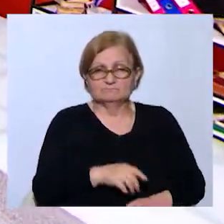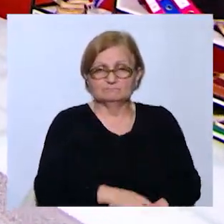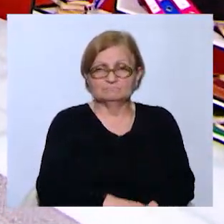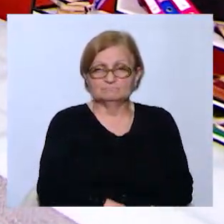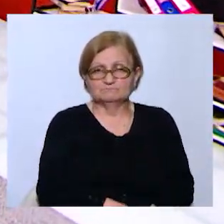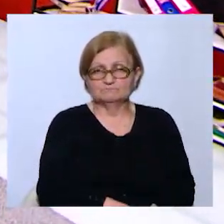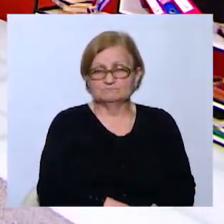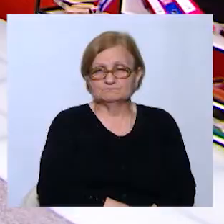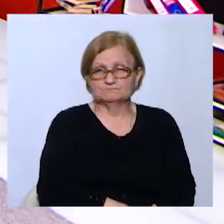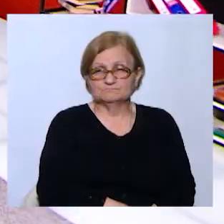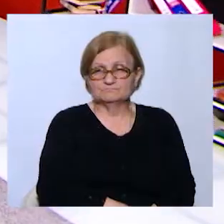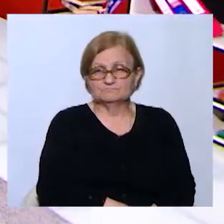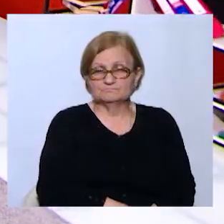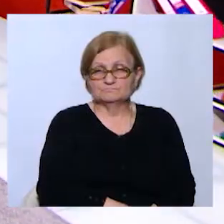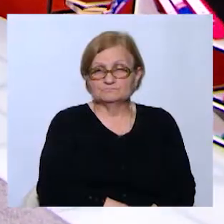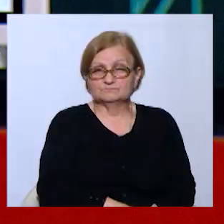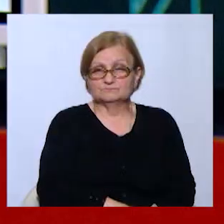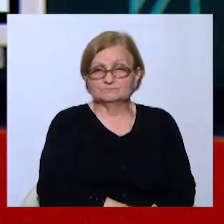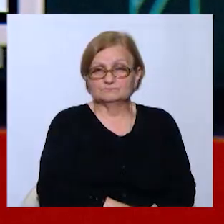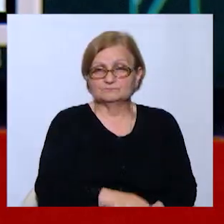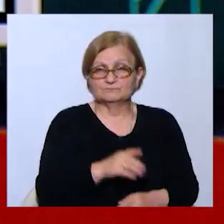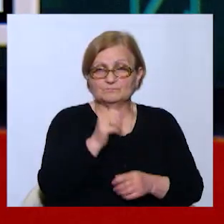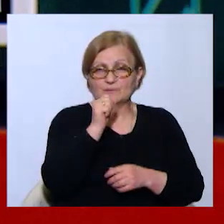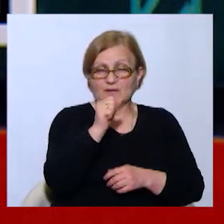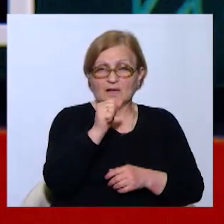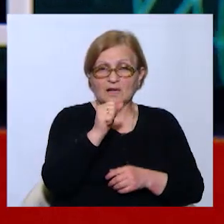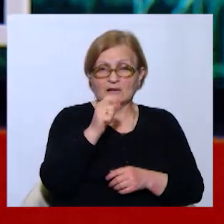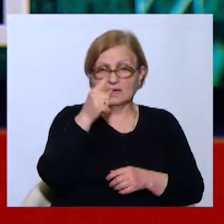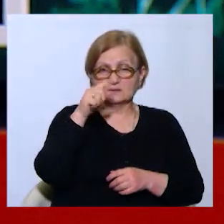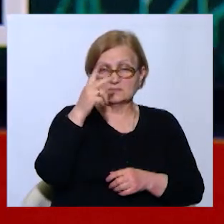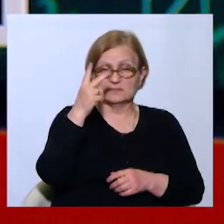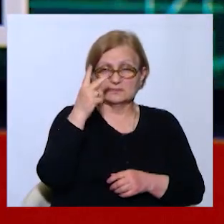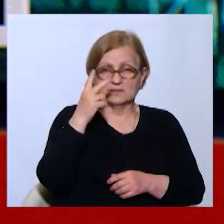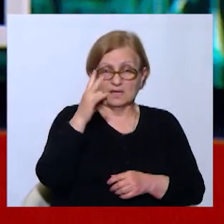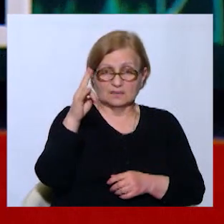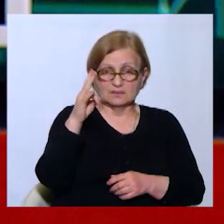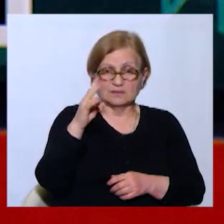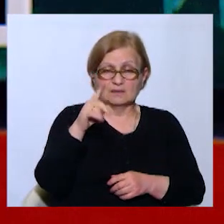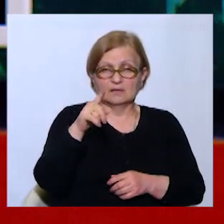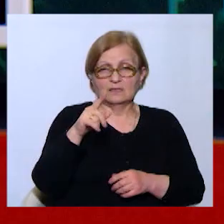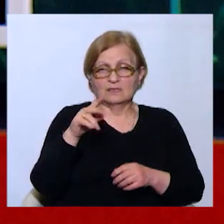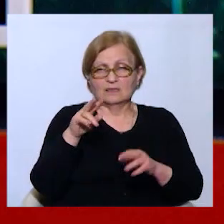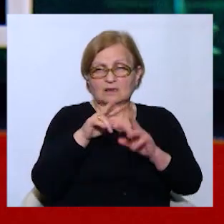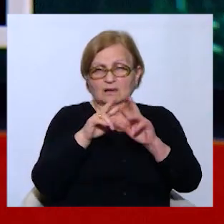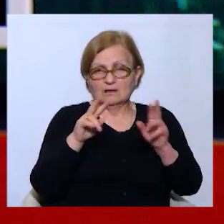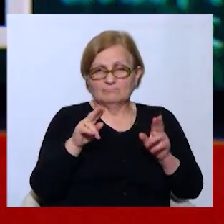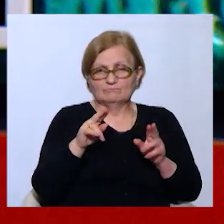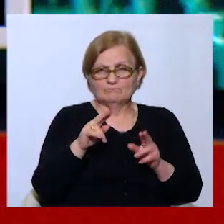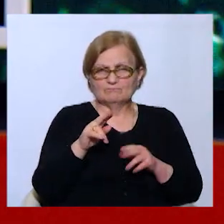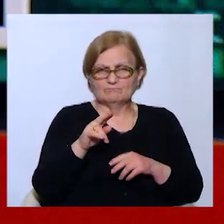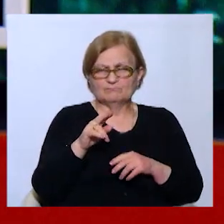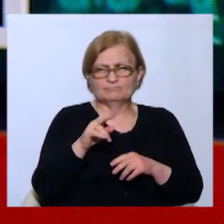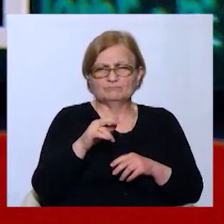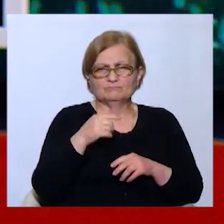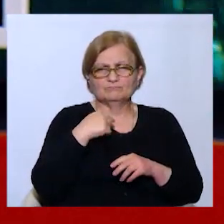ერთად გავიაროთ. მაგალითად როგორ არის? ახარისხად ენი, გავამრავლოთ ახარისხად ემი, უდრის ახარისხად ენს პლუს ემი.